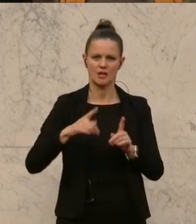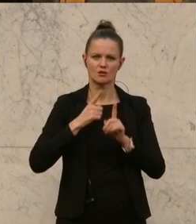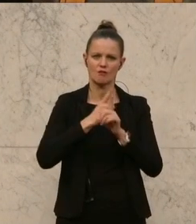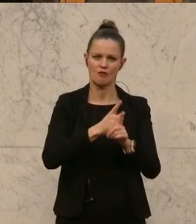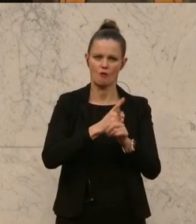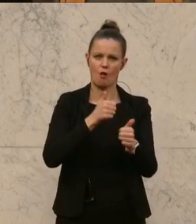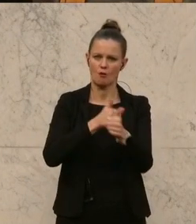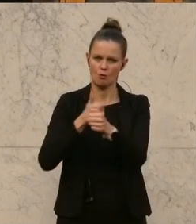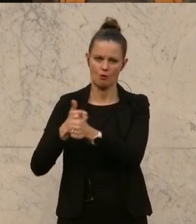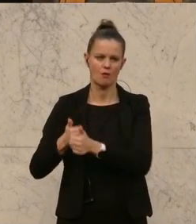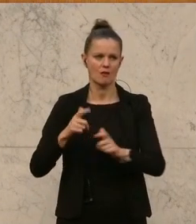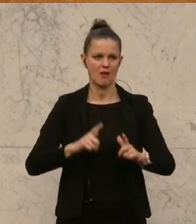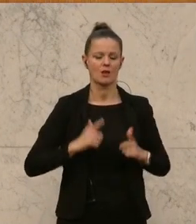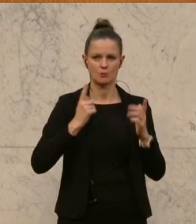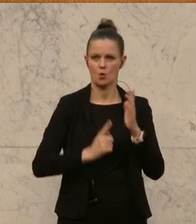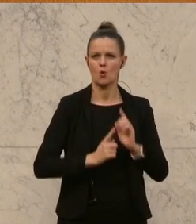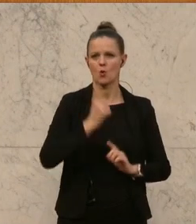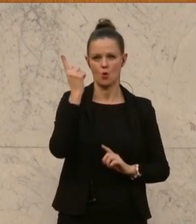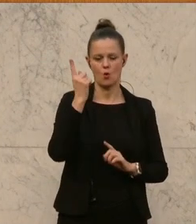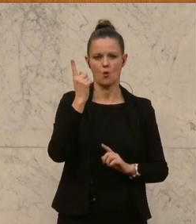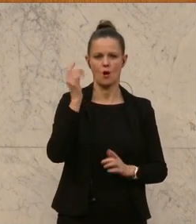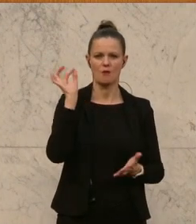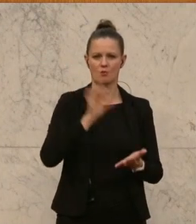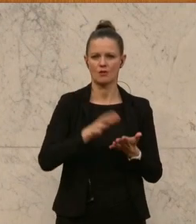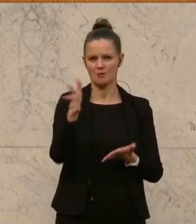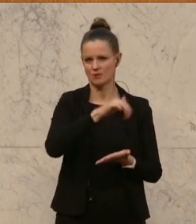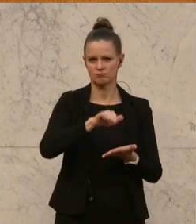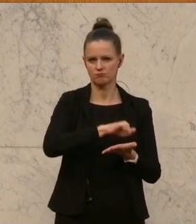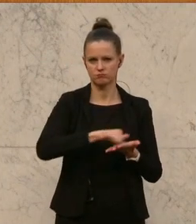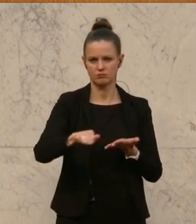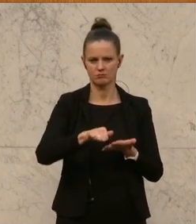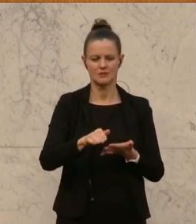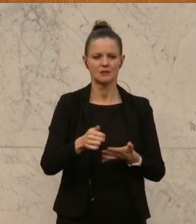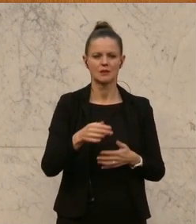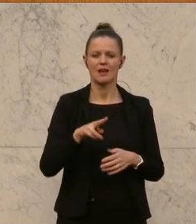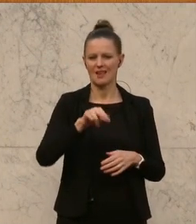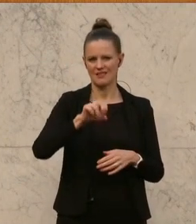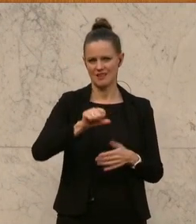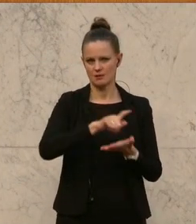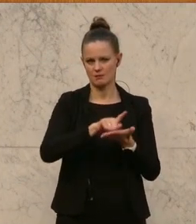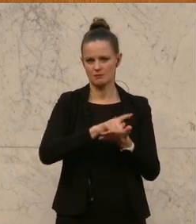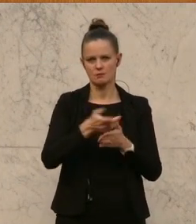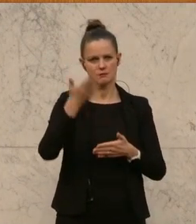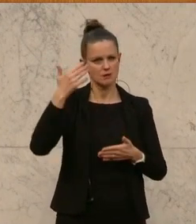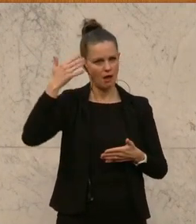Der Höhepunkt war mit Sicherheit der Genozid in der Zeit des Nationalsozialismus,